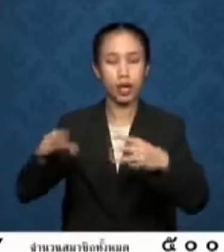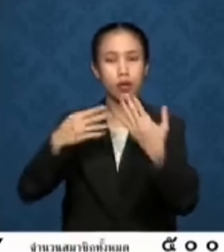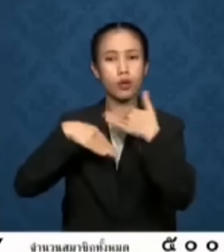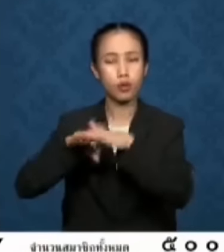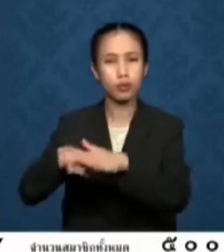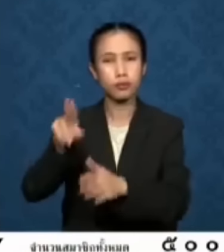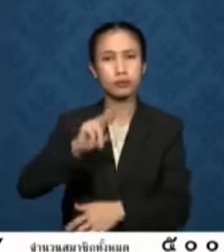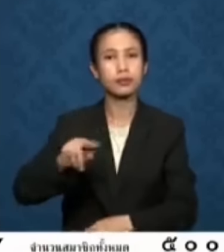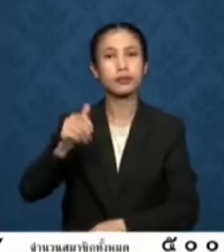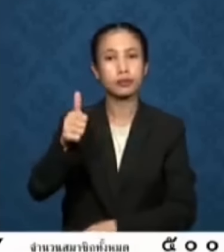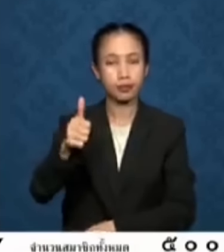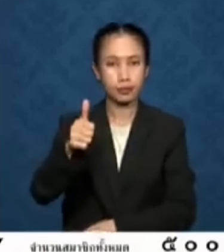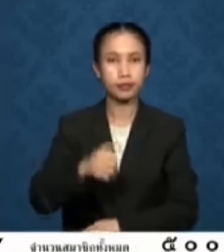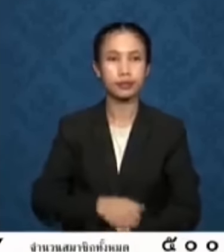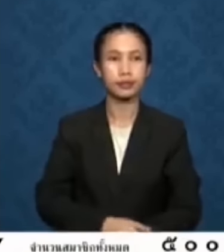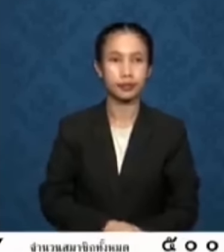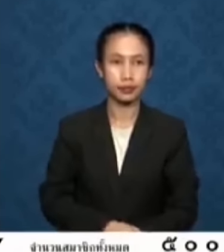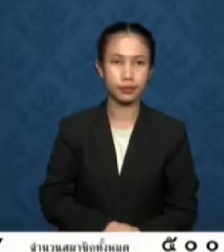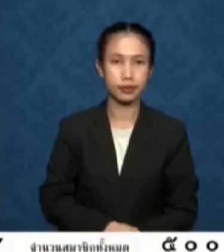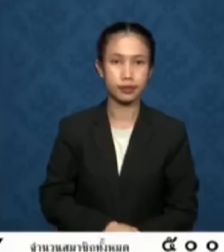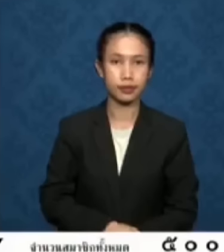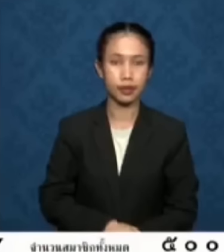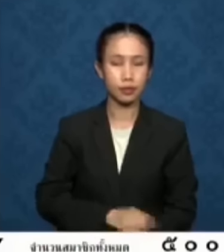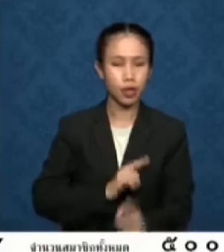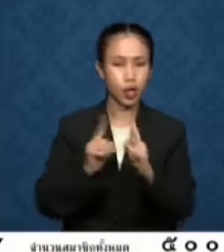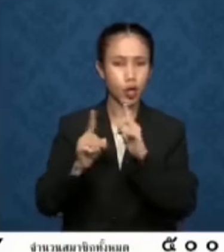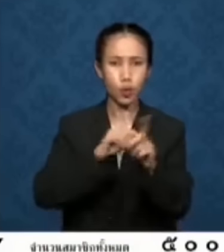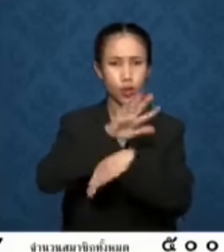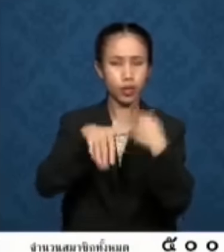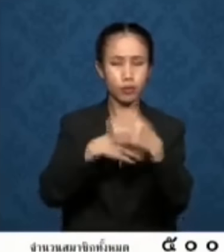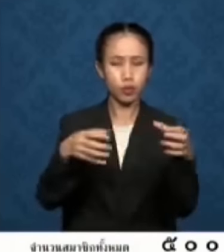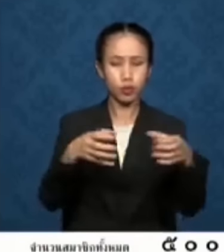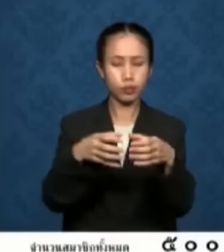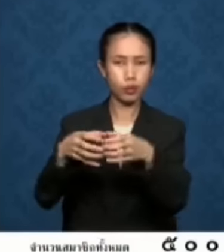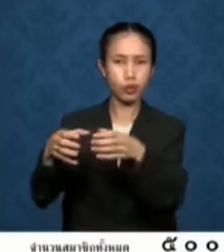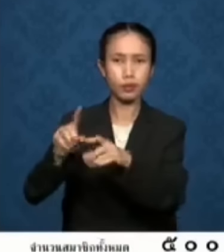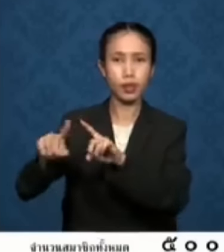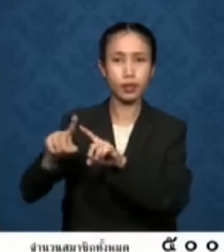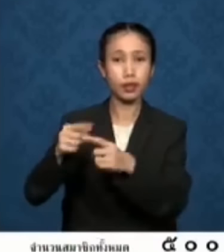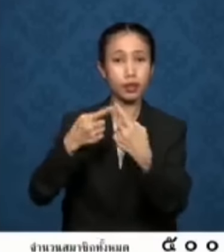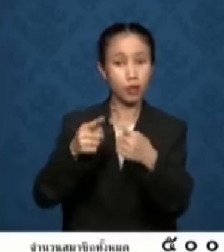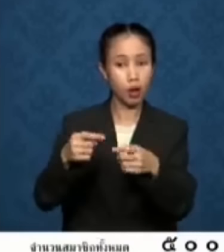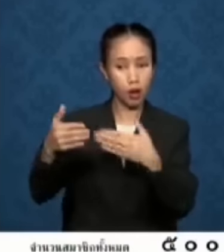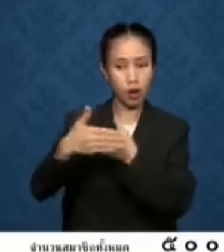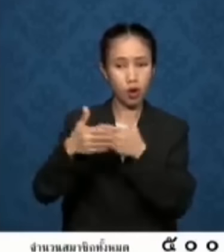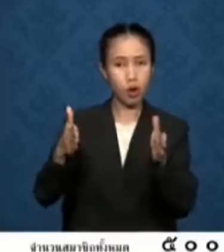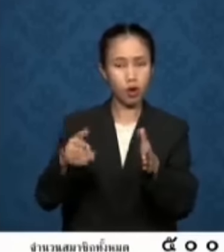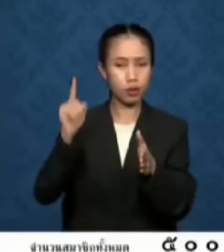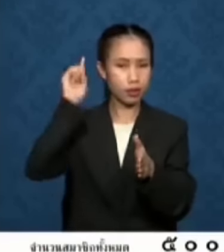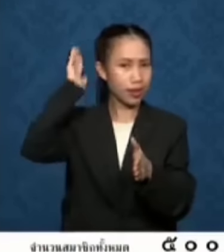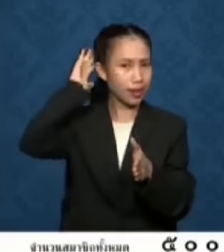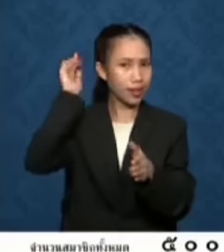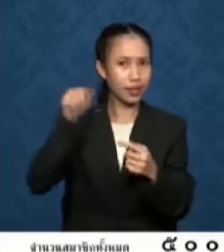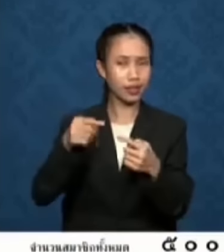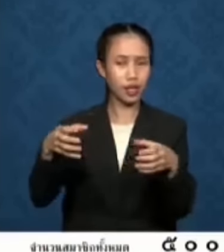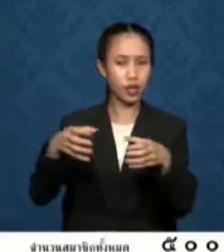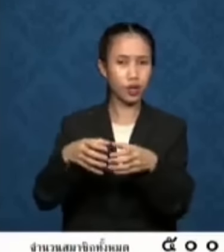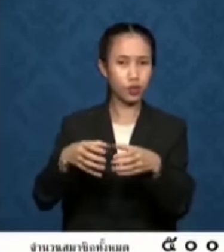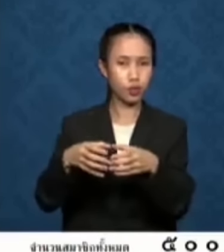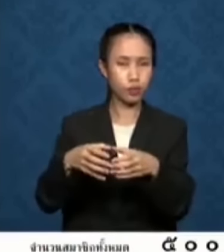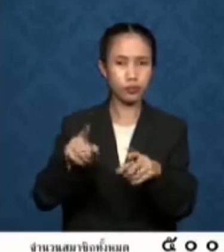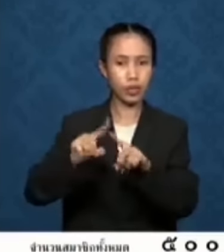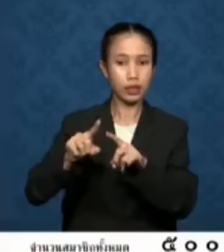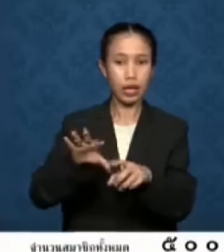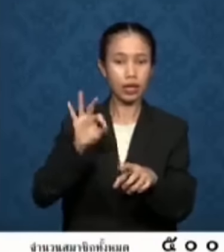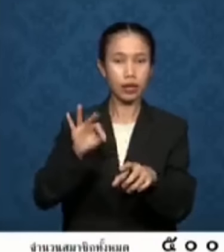ครับ ครับ แล้วมีการพูดคุยทุกพรรคแล้วครับท่าน แต่ท่านยังอยู่ห้องหลังบัลลังก์เหมือนเดิมครับซึ่งไม่อนุญาตให้พรรคการเมืองใช้พรรคใด